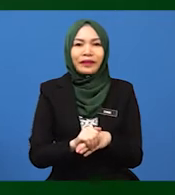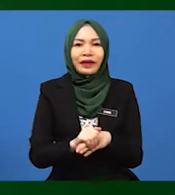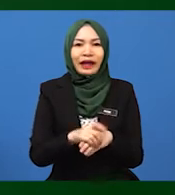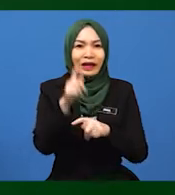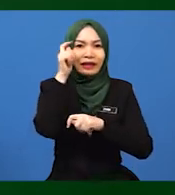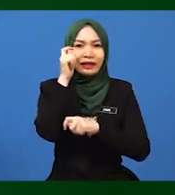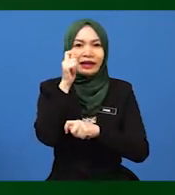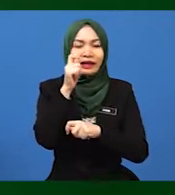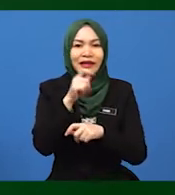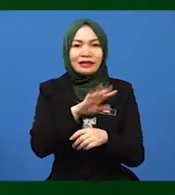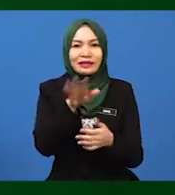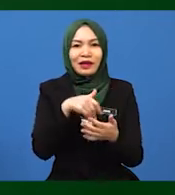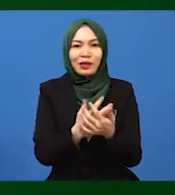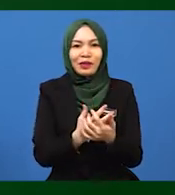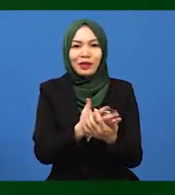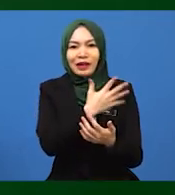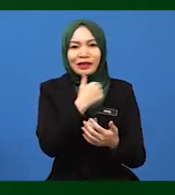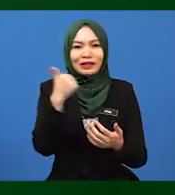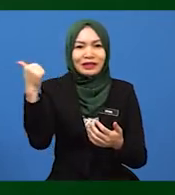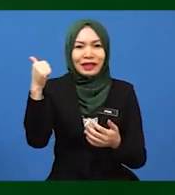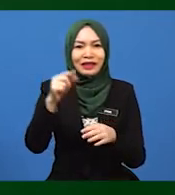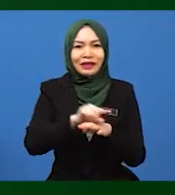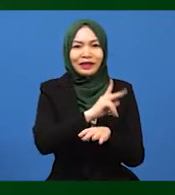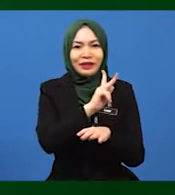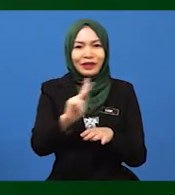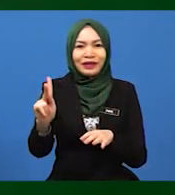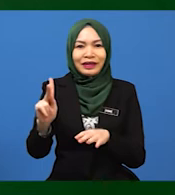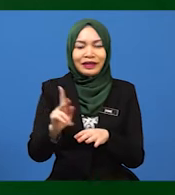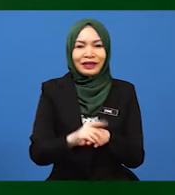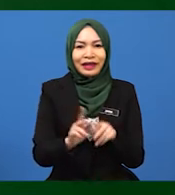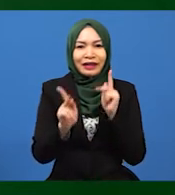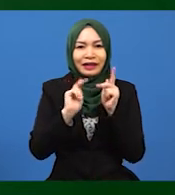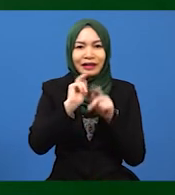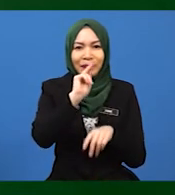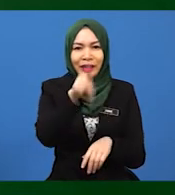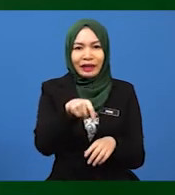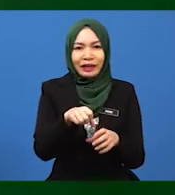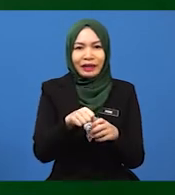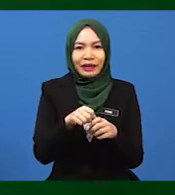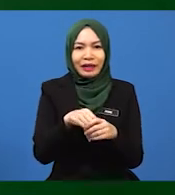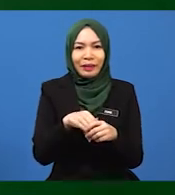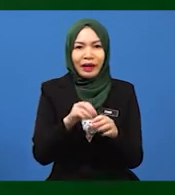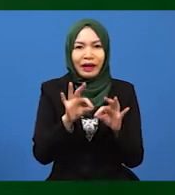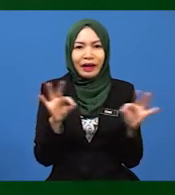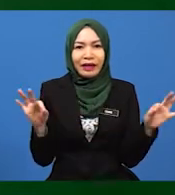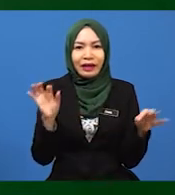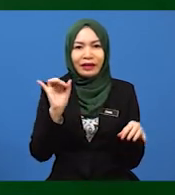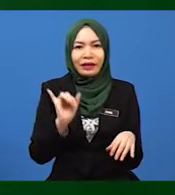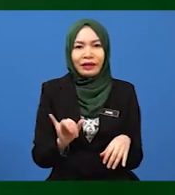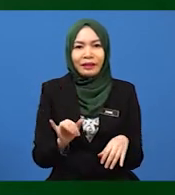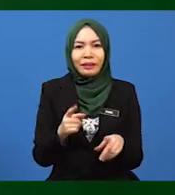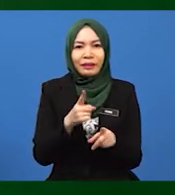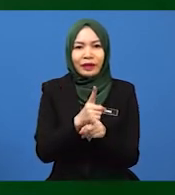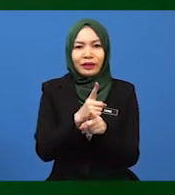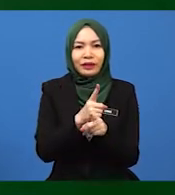Tahniah murid-murid, kamu berjaya menggunakan kata perintah dalam ayat mengikut konteks yang